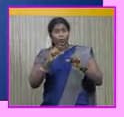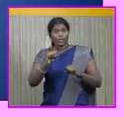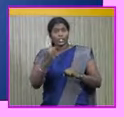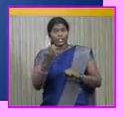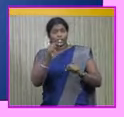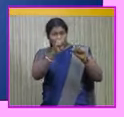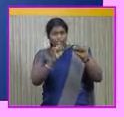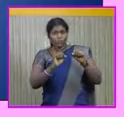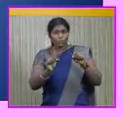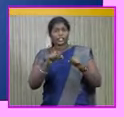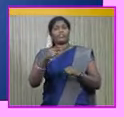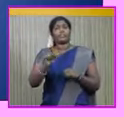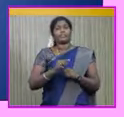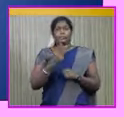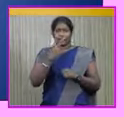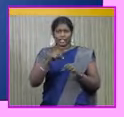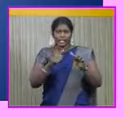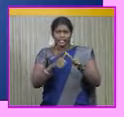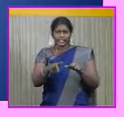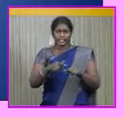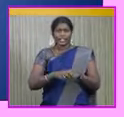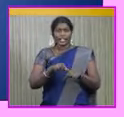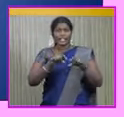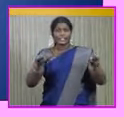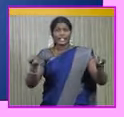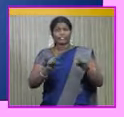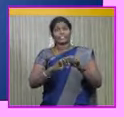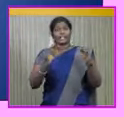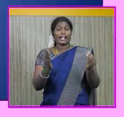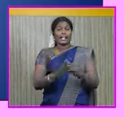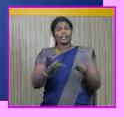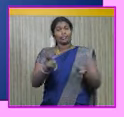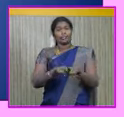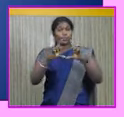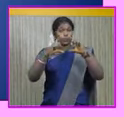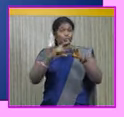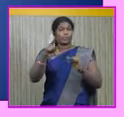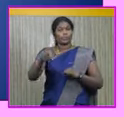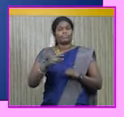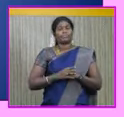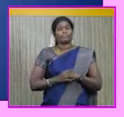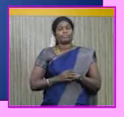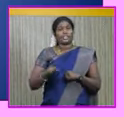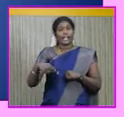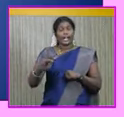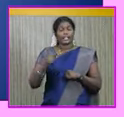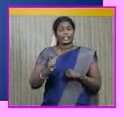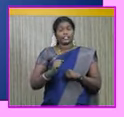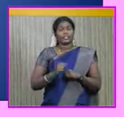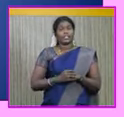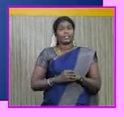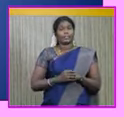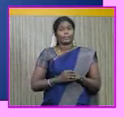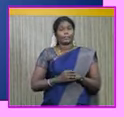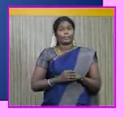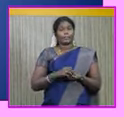பயன்படும். ஆன்சர் பார்க்கலாமா? சர்வசம முக்கோணங்களைத்தான். அடுத்த கேள்வி, இப்படி இந்த குறிக்கு